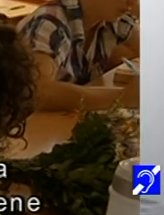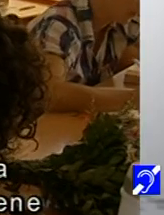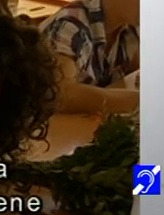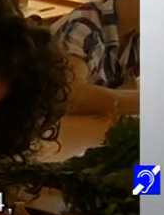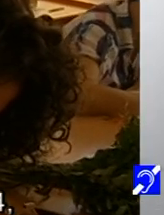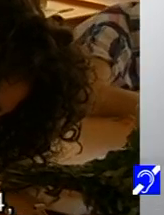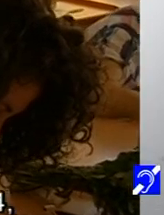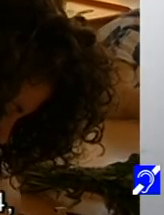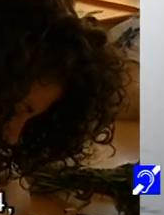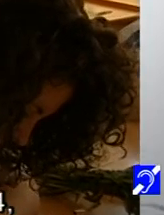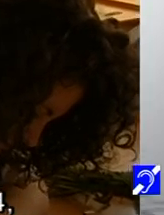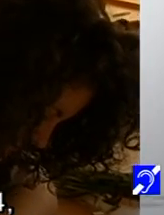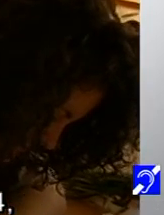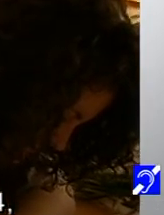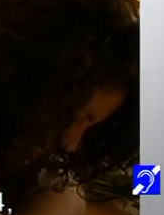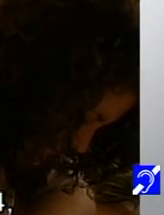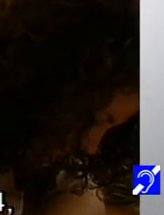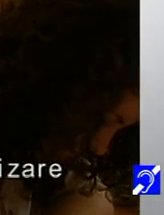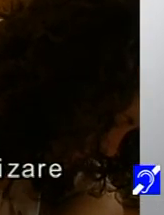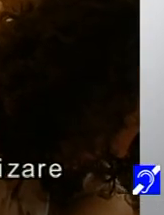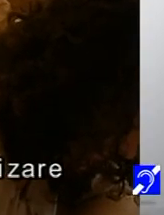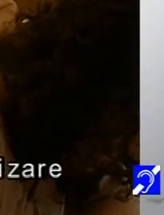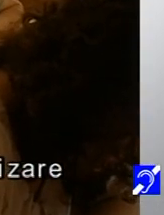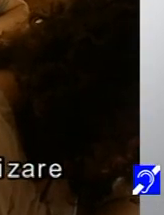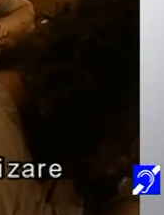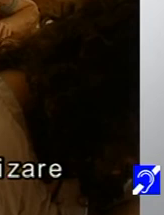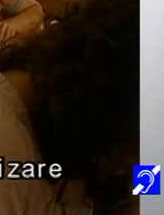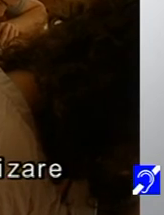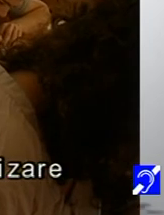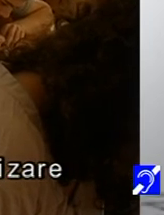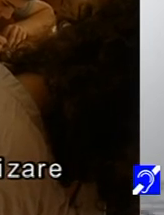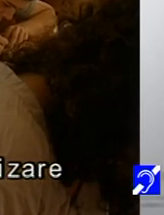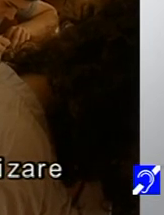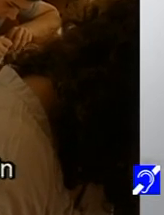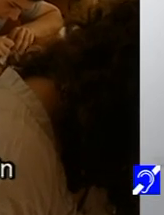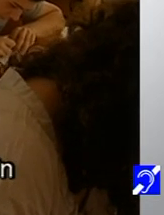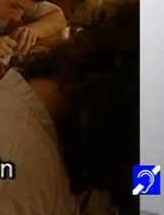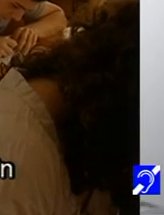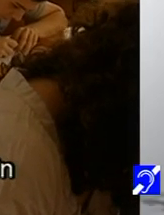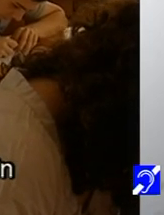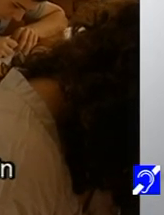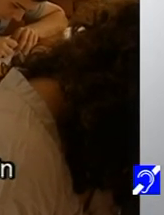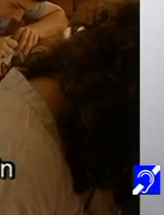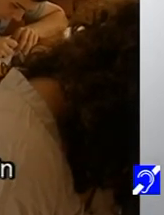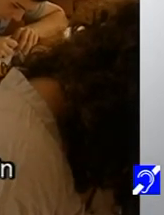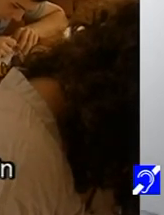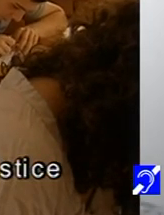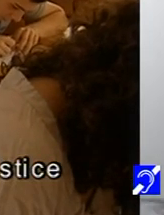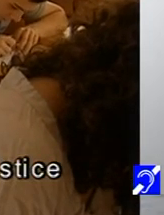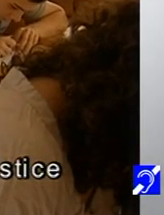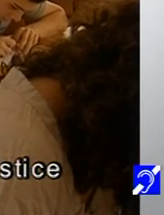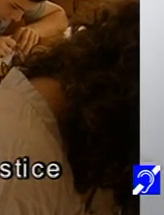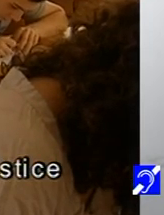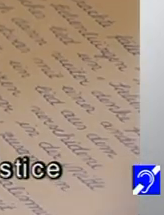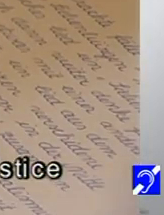seit 2004, also es begann mit dem Master, dann hat sich als Bachelor dann etabliert und so weiter, aber ab dem wir haben natürlich